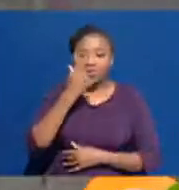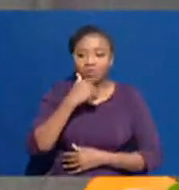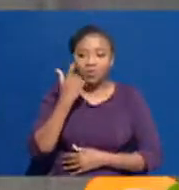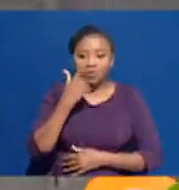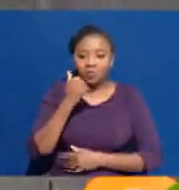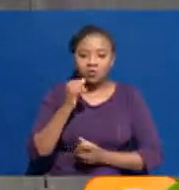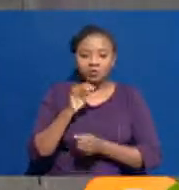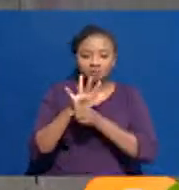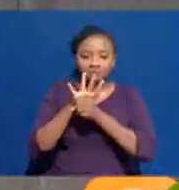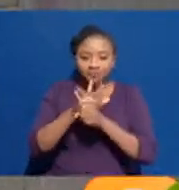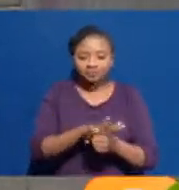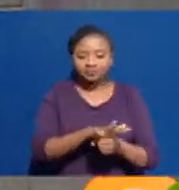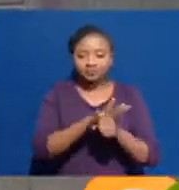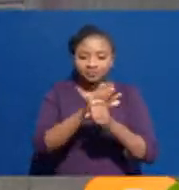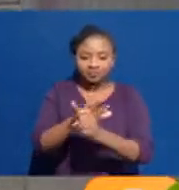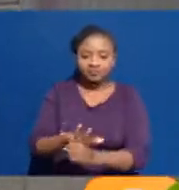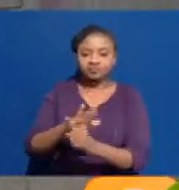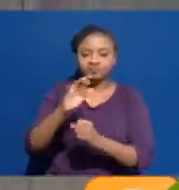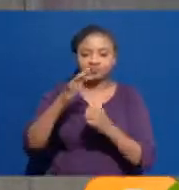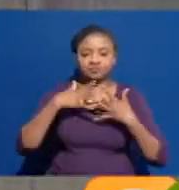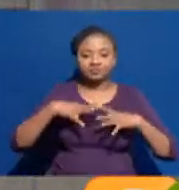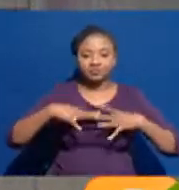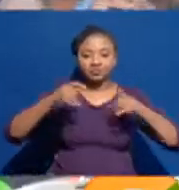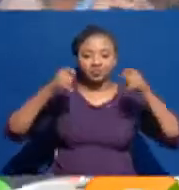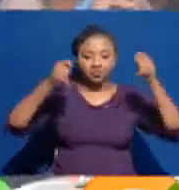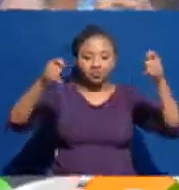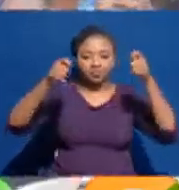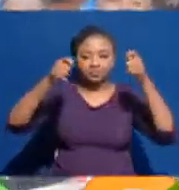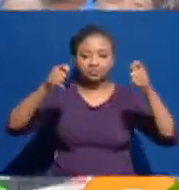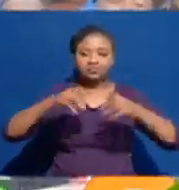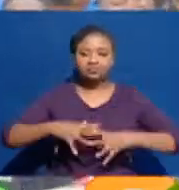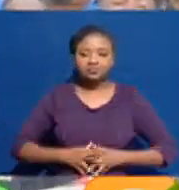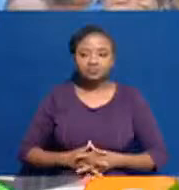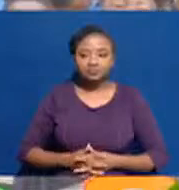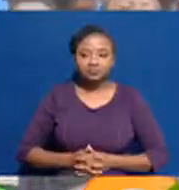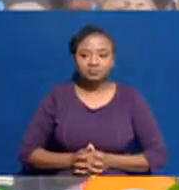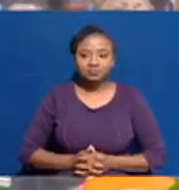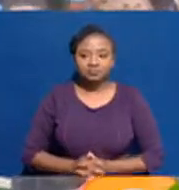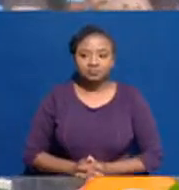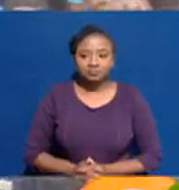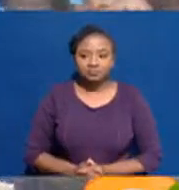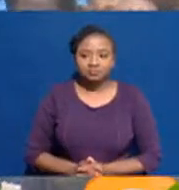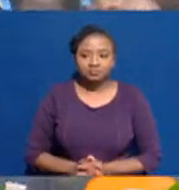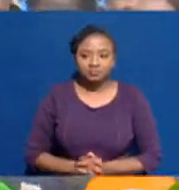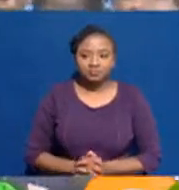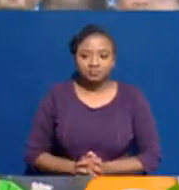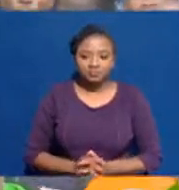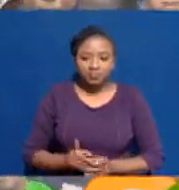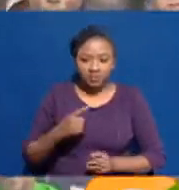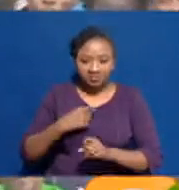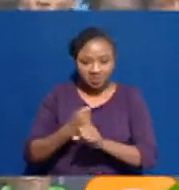wanatekeleza dhuluma dhidi ya waandamanaji. Tuko pamoja. Ni mkalie ngumu.